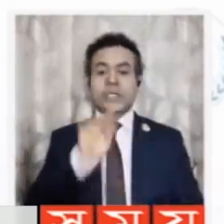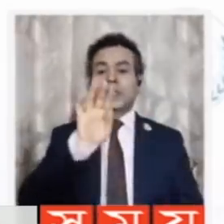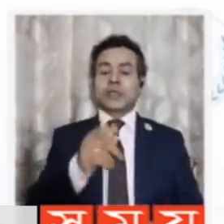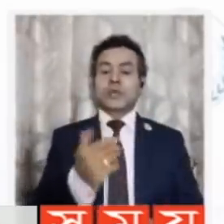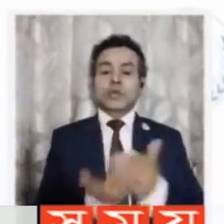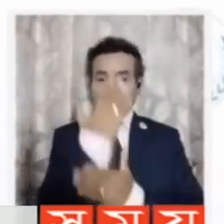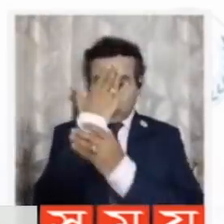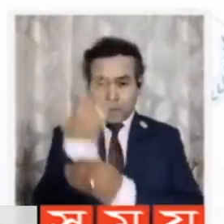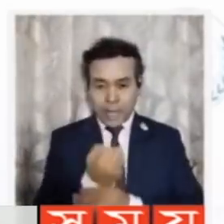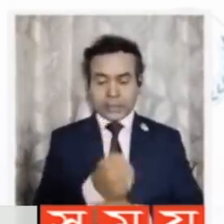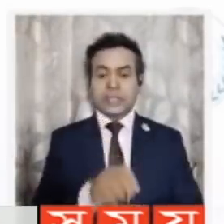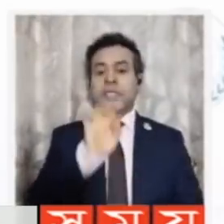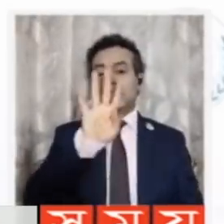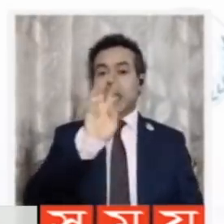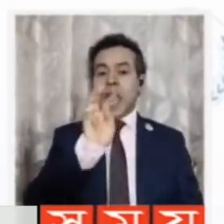4,419 জন।